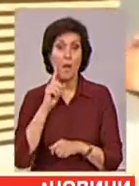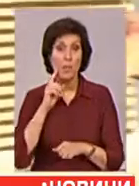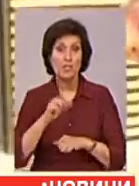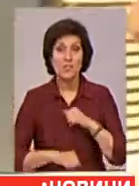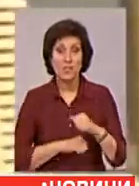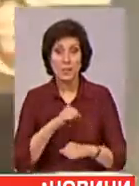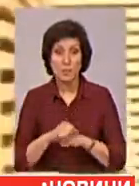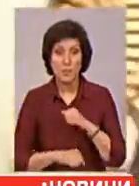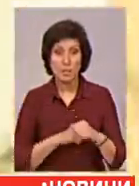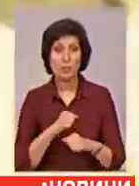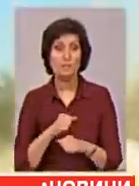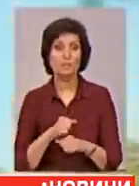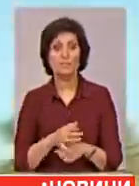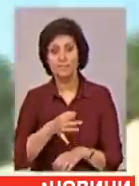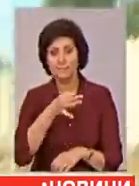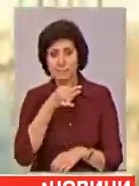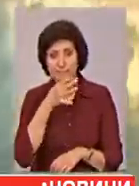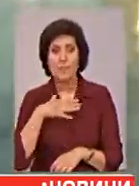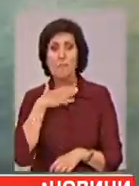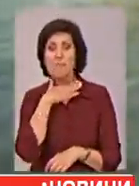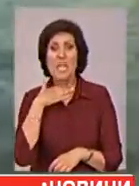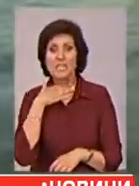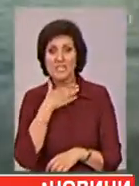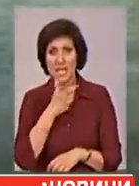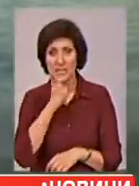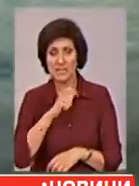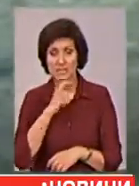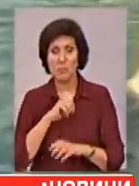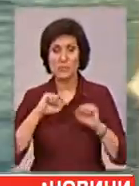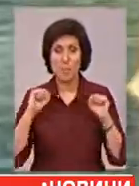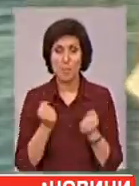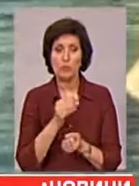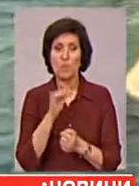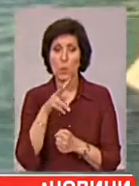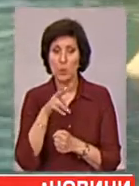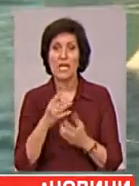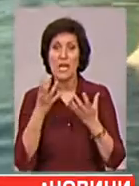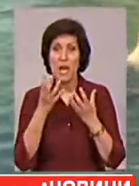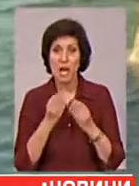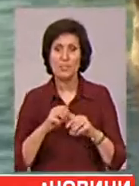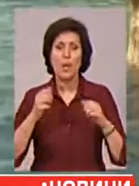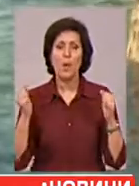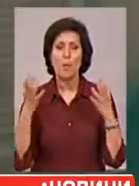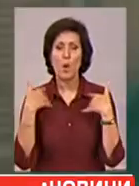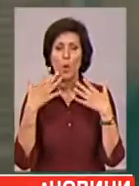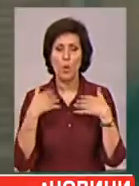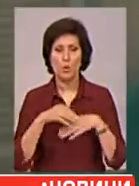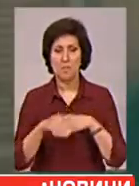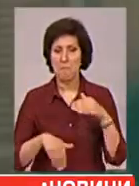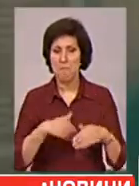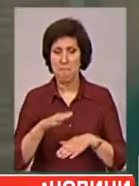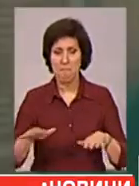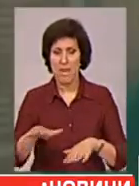ведмедям бурмаку та гуту до вподоби м'ясне ескімо і заморожені фрукти, а ще прохолодний басейн. Від